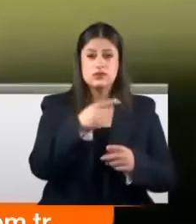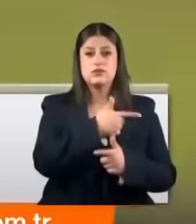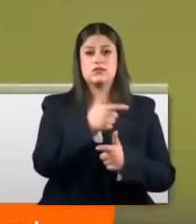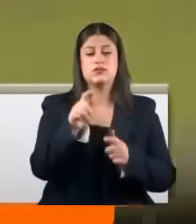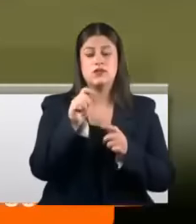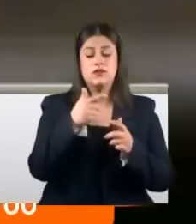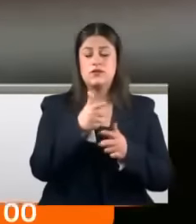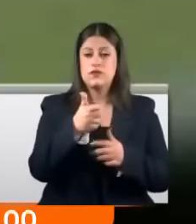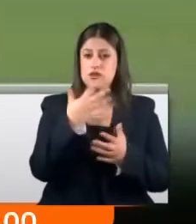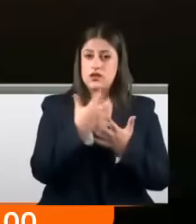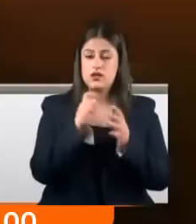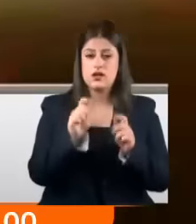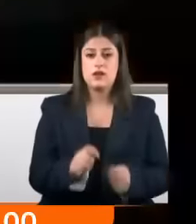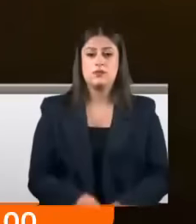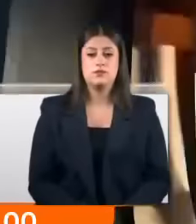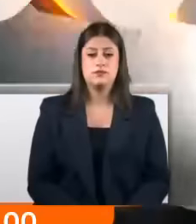yansıdı.